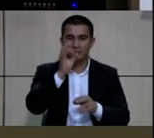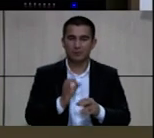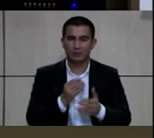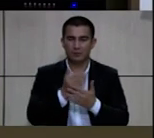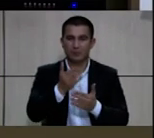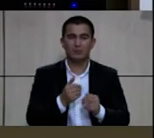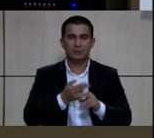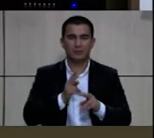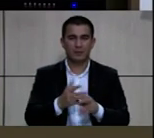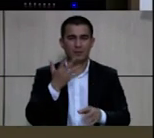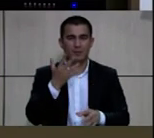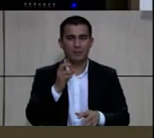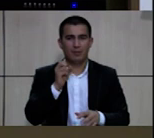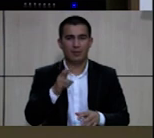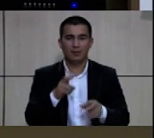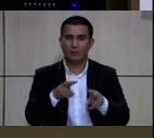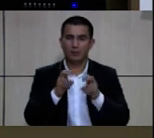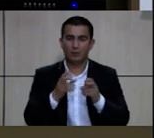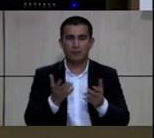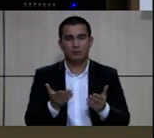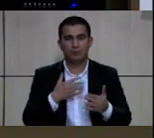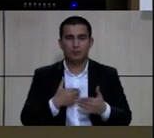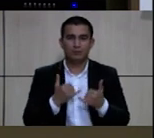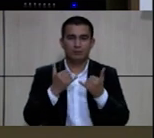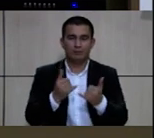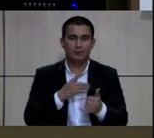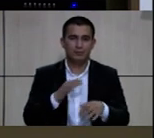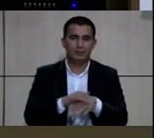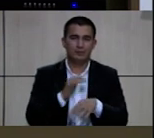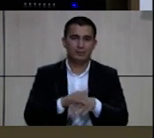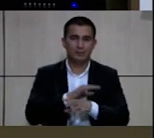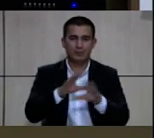Siz 5 balni qo'lga kiritdingiz.